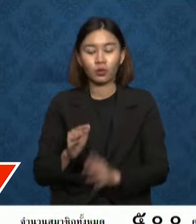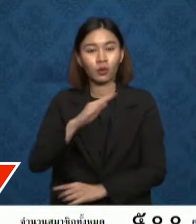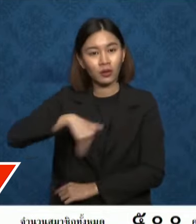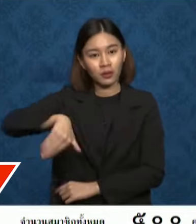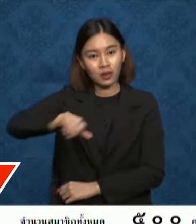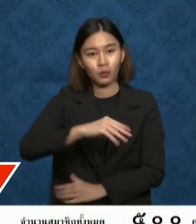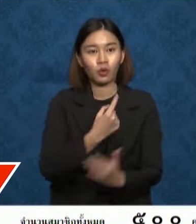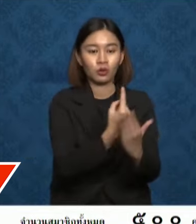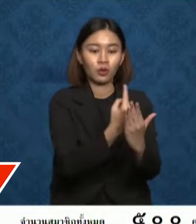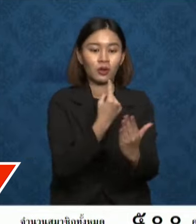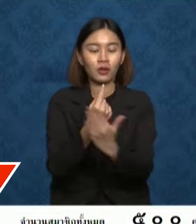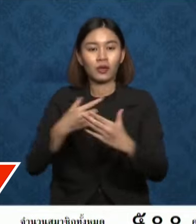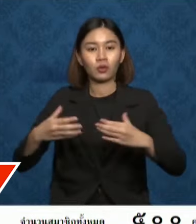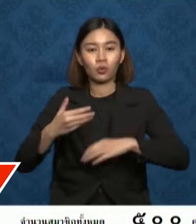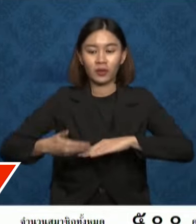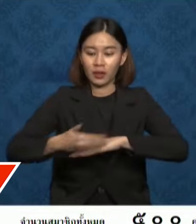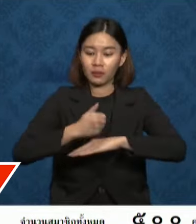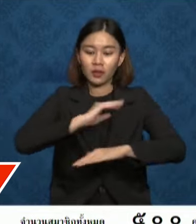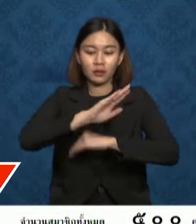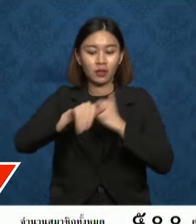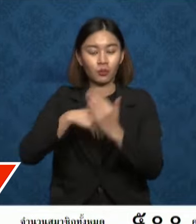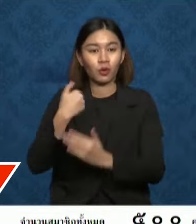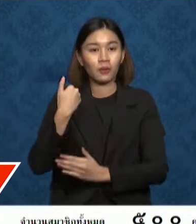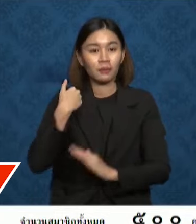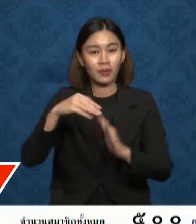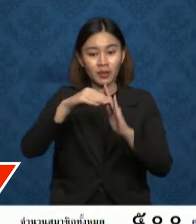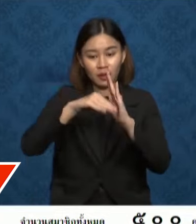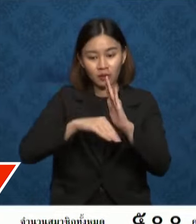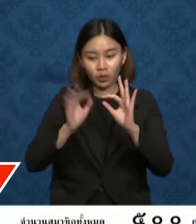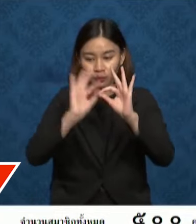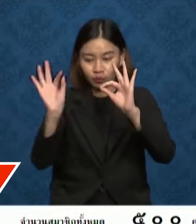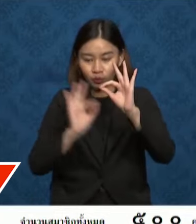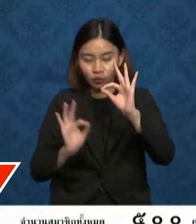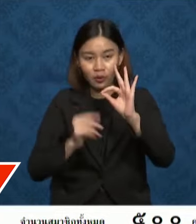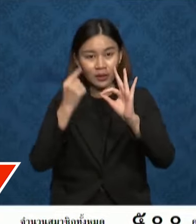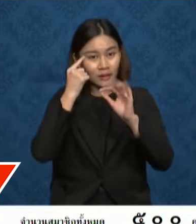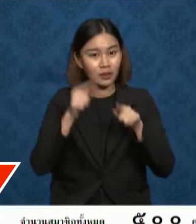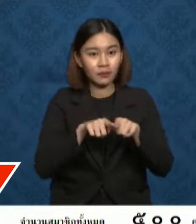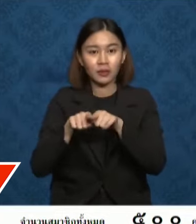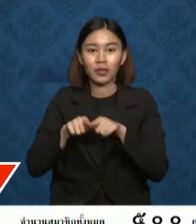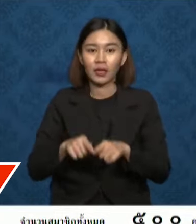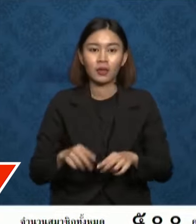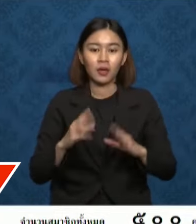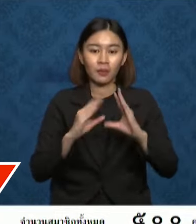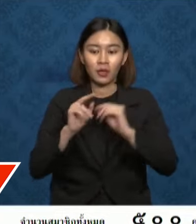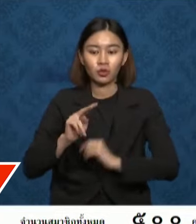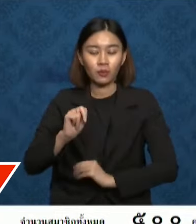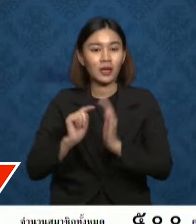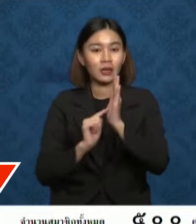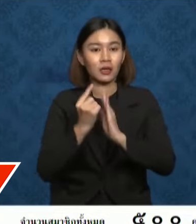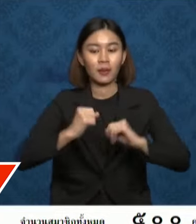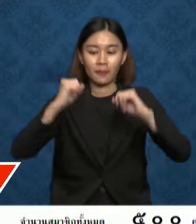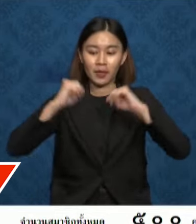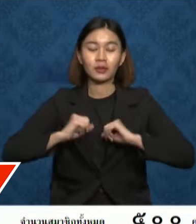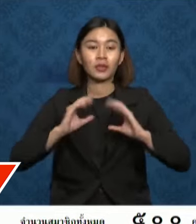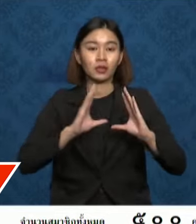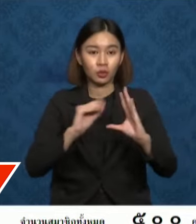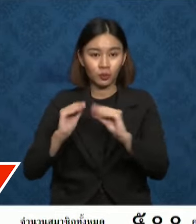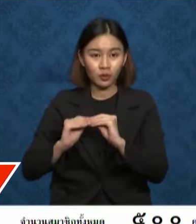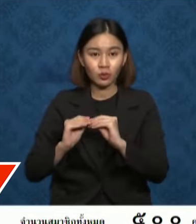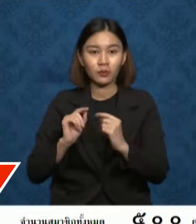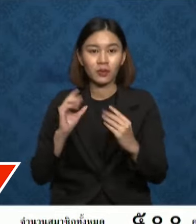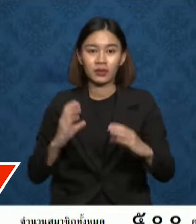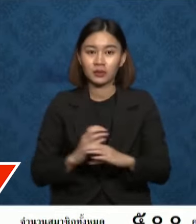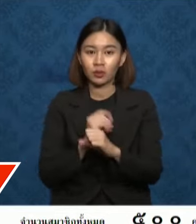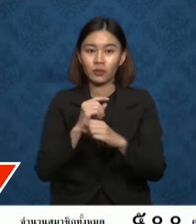ท่านที่เปตแทนจทกภาคครัที่เรามีปลักการตรงกันในการประชุมนดแลๆออกมาเป็มะติใทประชุมครับว่